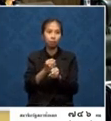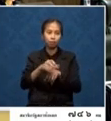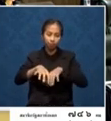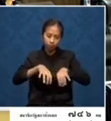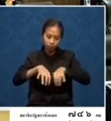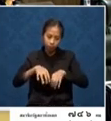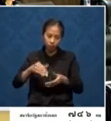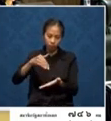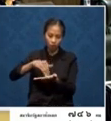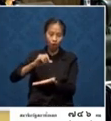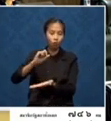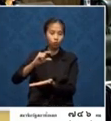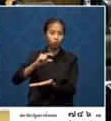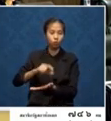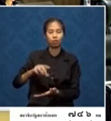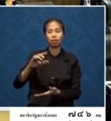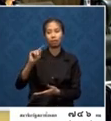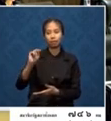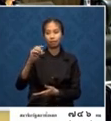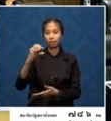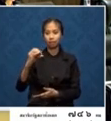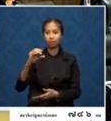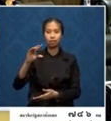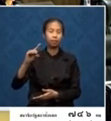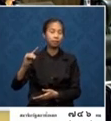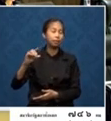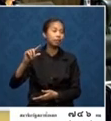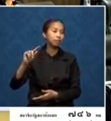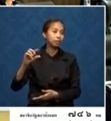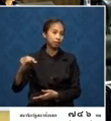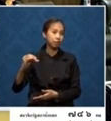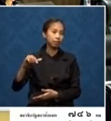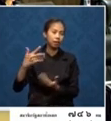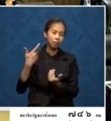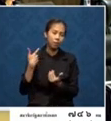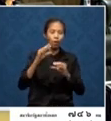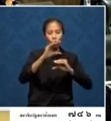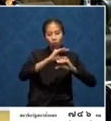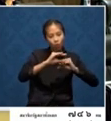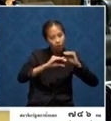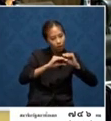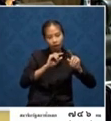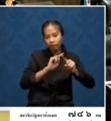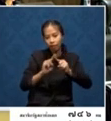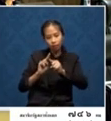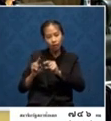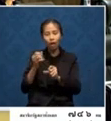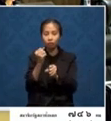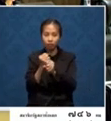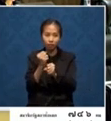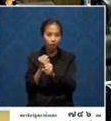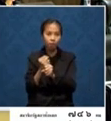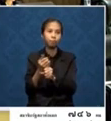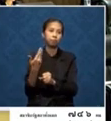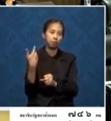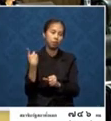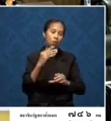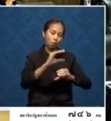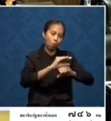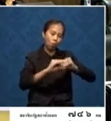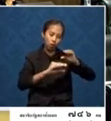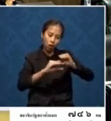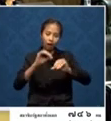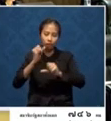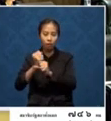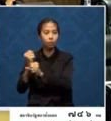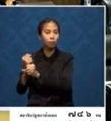ศูนย์ TCDCโครงการครัวไทยสุขโรโครงการโอท็อปโครงการกรุงเทพเมืองแฟชั่นแล้วก็อีกหลายโครงการค่ะ